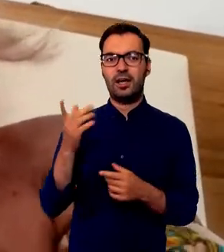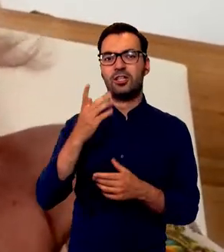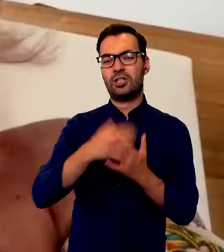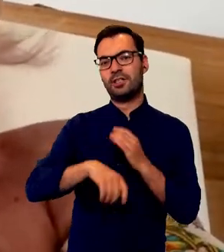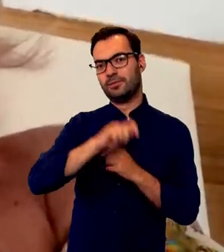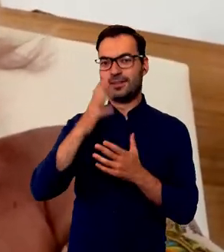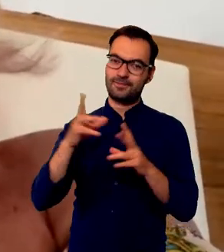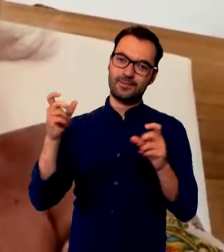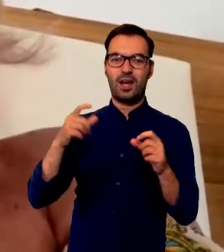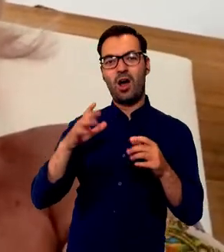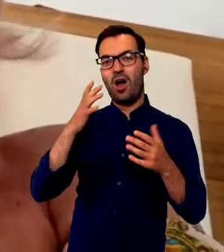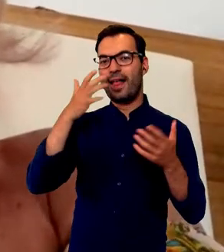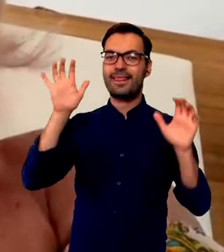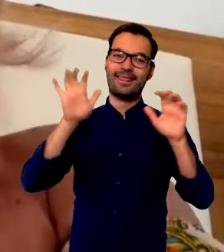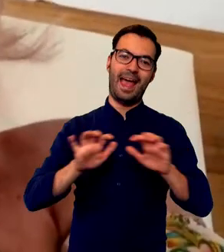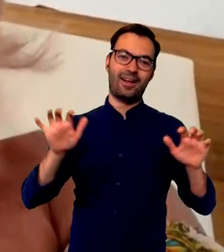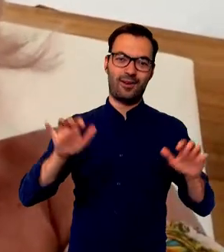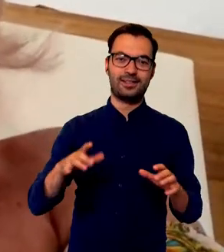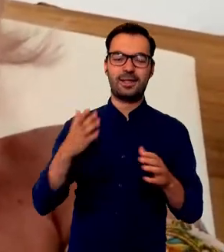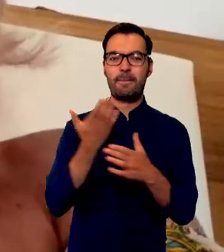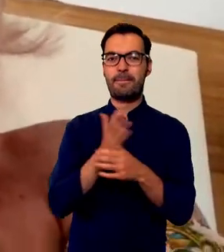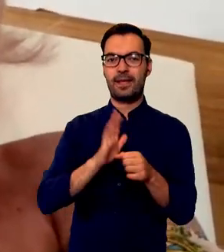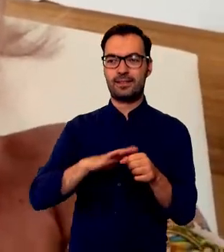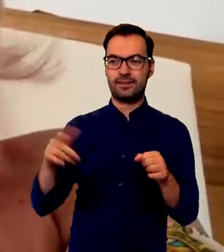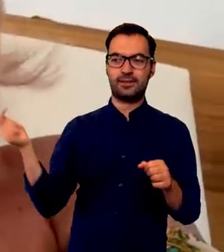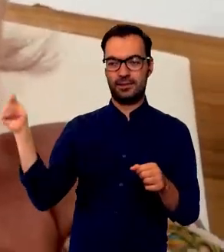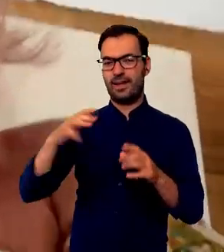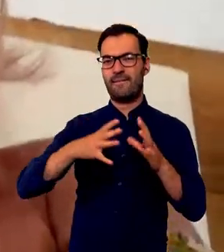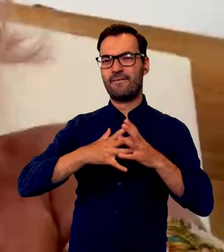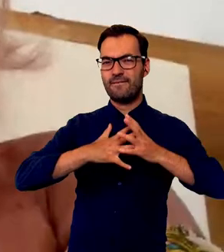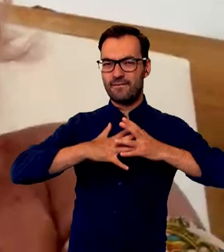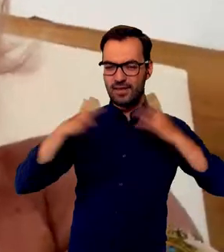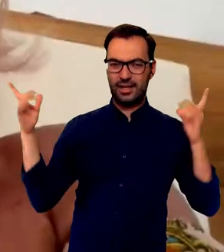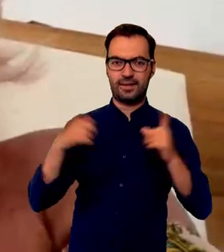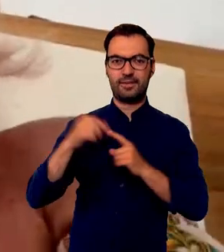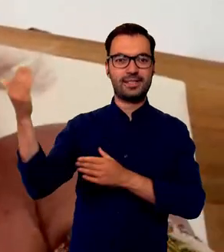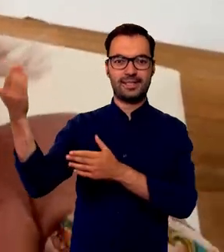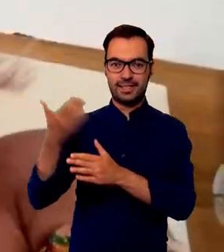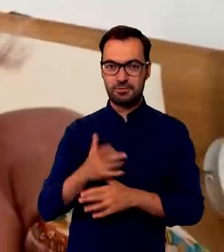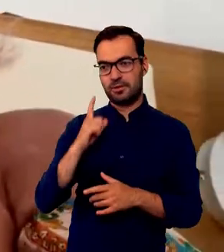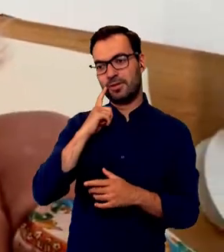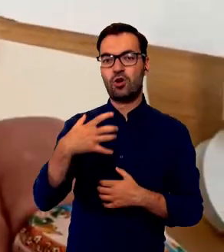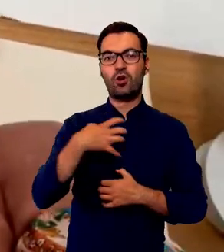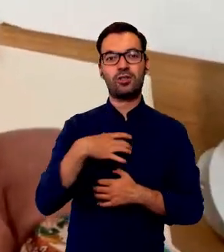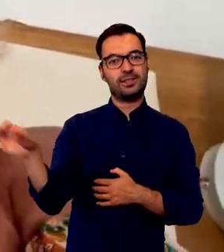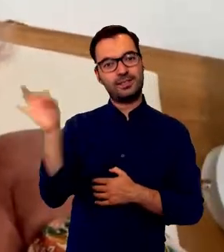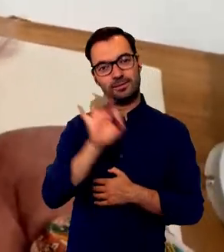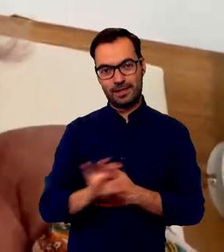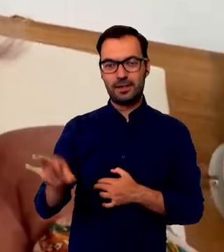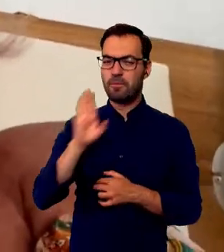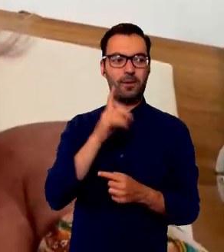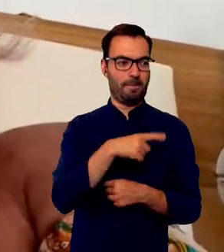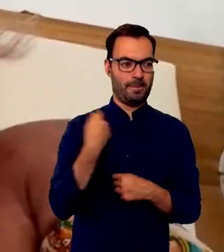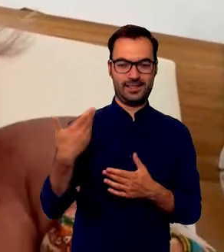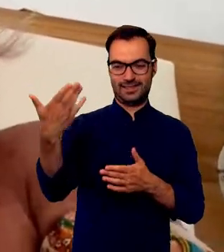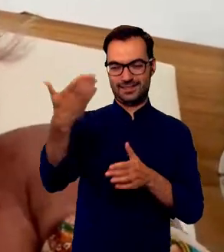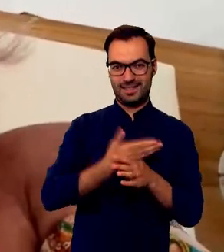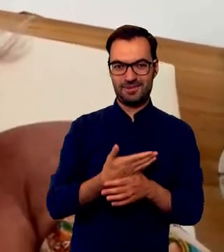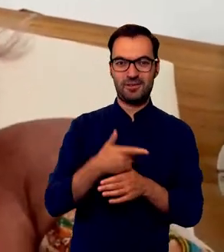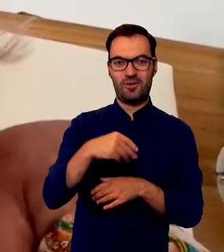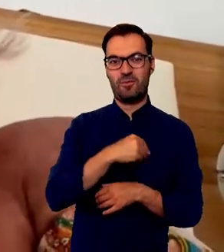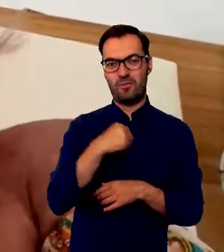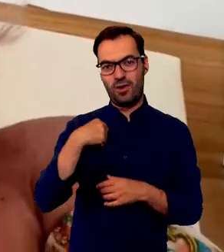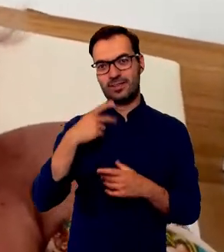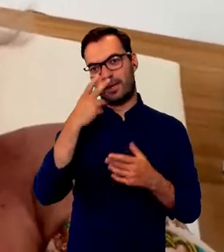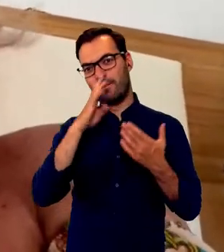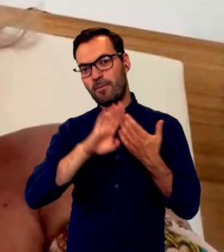tylko ozdobę, zwłaszcza te międzynarodowe, naprawdę duże gwiazdy. Są tam zapraszane jako gość specjalny, tak jak my zapraszamy takich ludzi na pokazy,